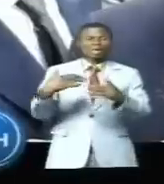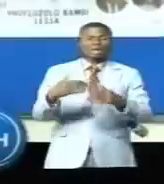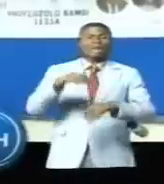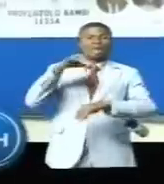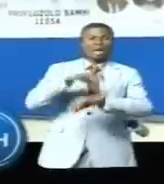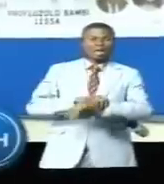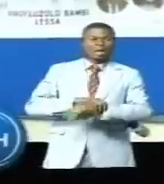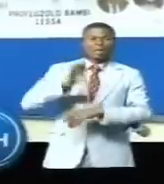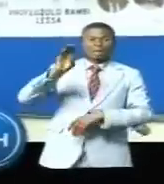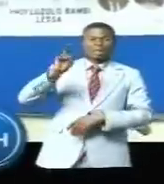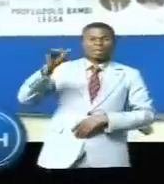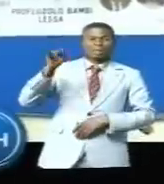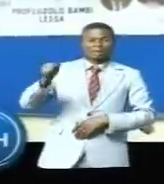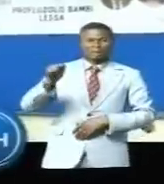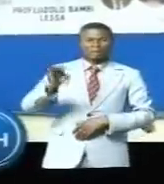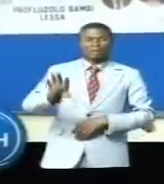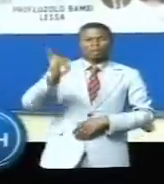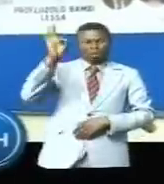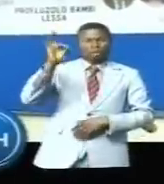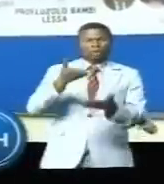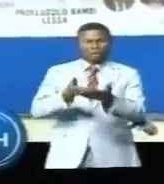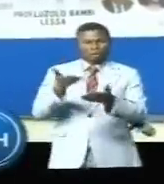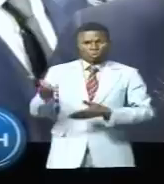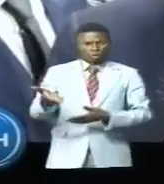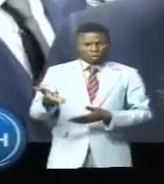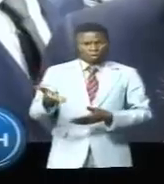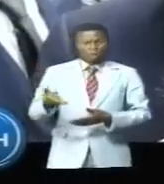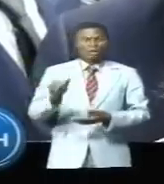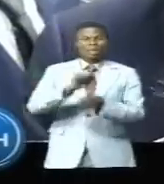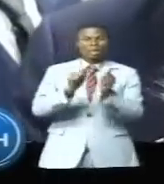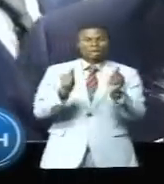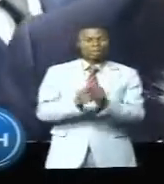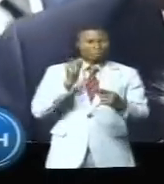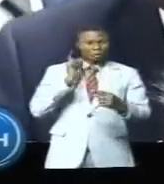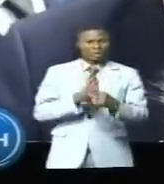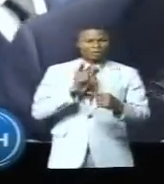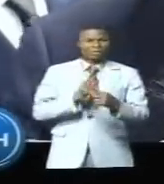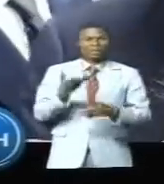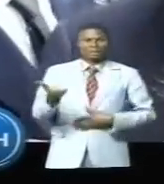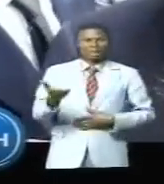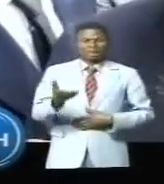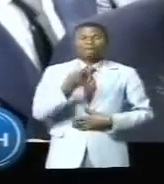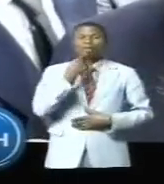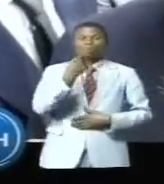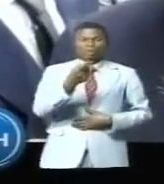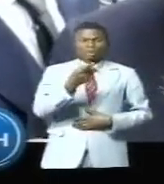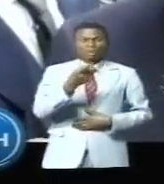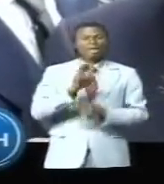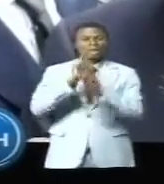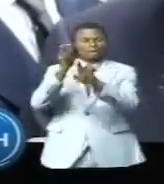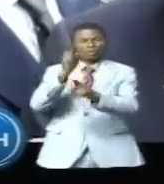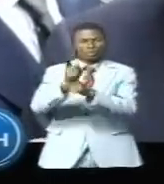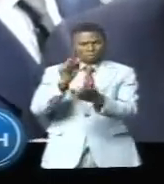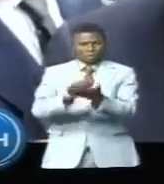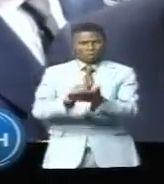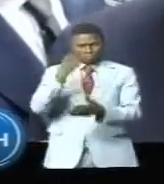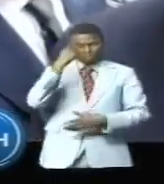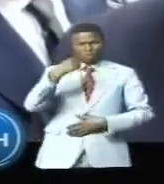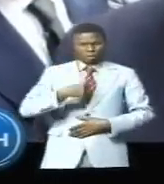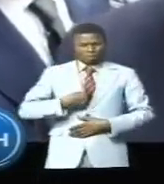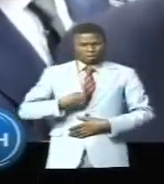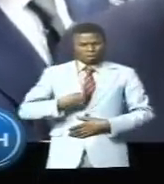internationale, qu'on en soit encore là? La question, elle est difficile, je dirais, c'est ça ma réponse. Mais elle